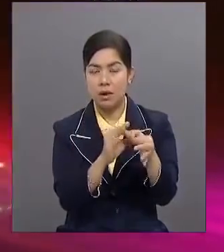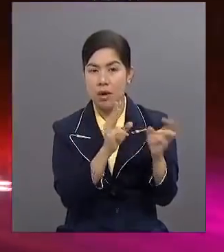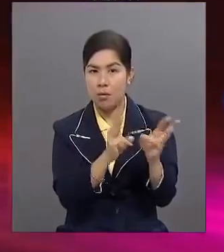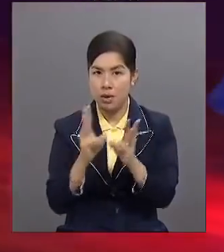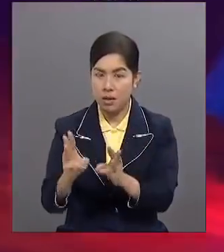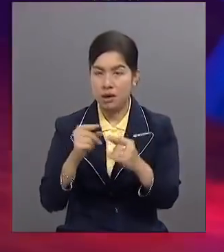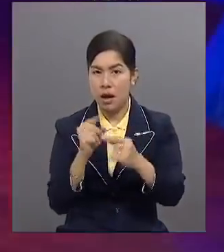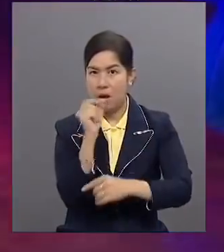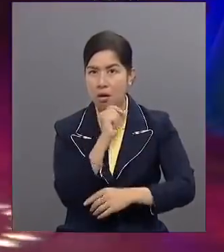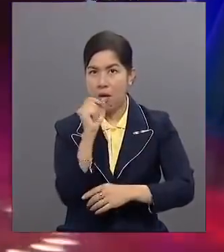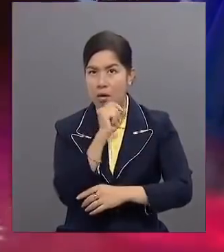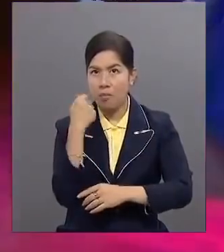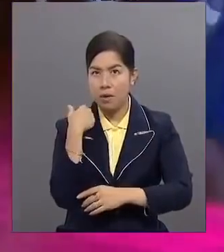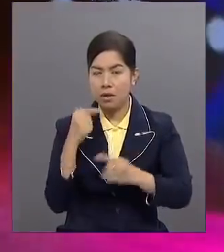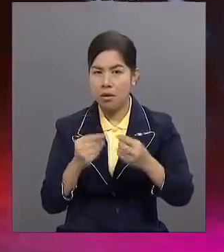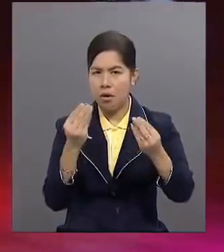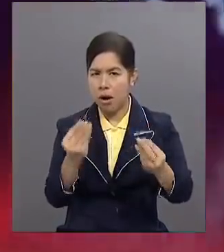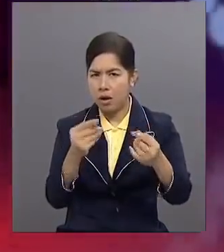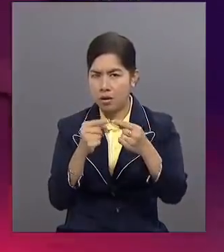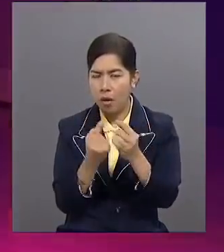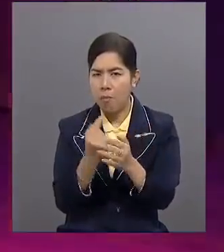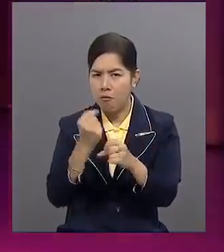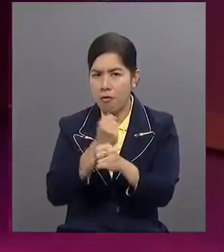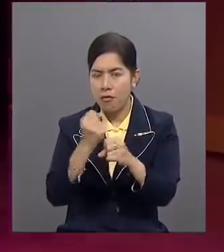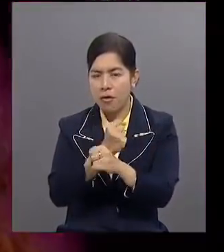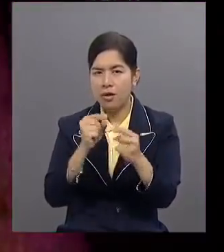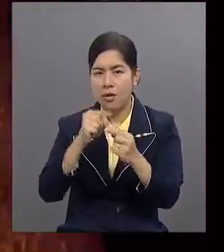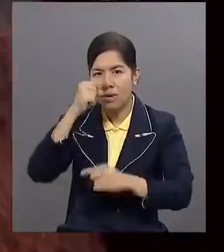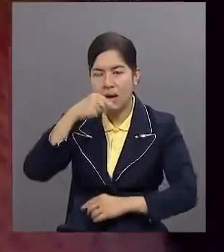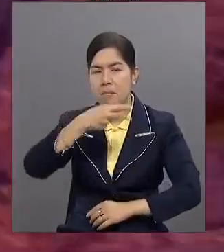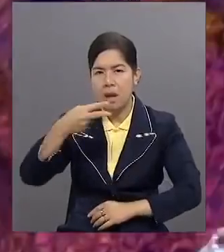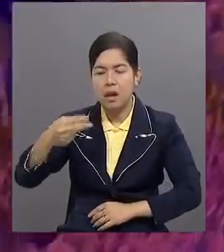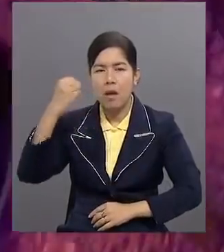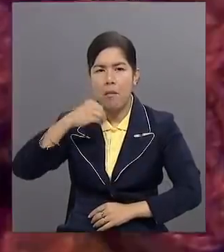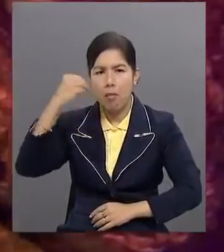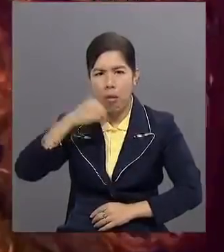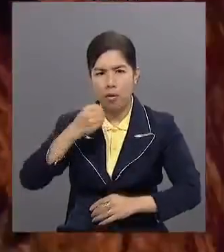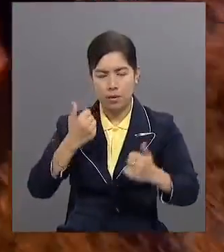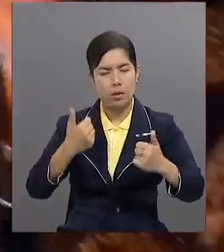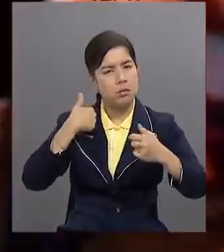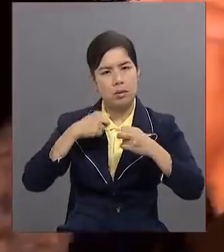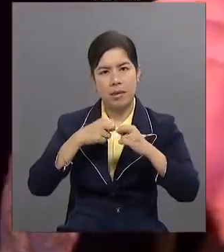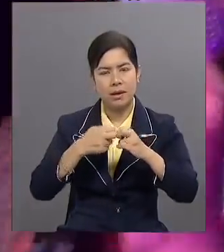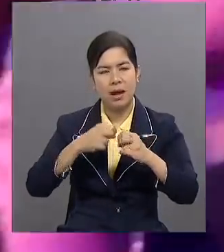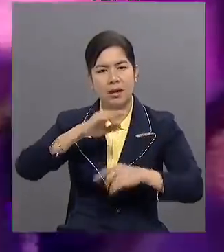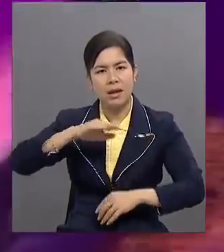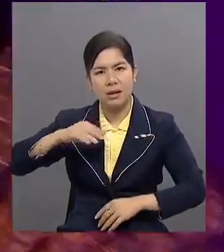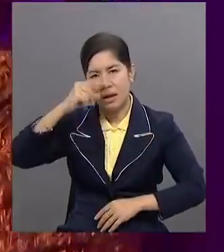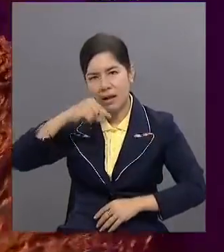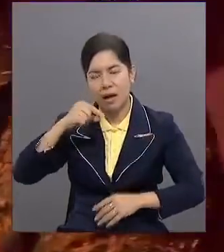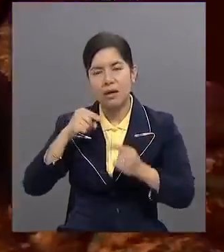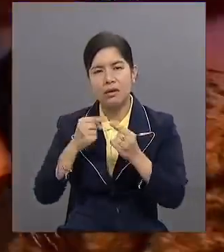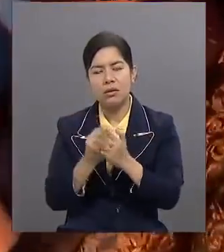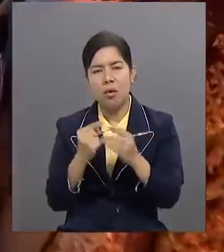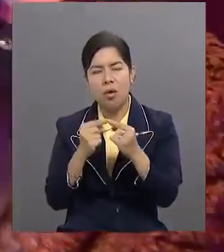คือให้พีเคใกล้ชิดภาษาไทยมากขึ้นยิ่งช่วงหลังเจอปัญหาเด็กไทยห่างไกลภาษาไทยมากขึ้นเลยเป็นที่มาของโจทย์คอนเสิร์ต